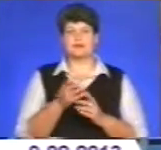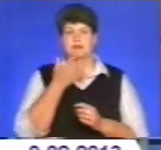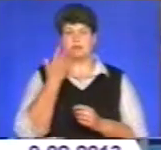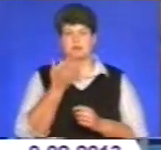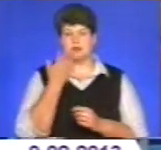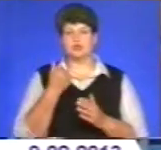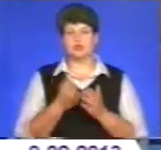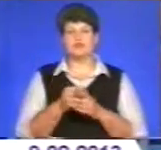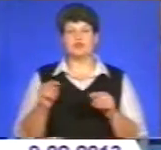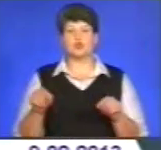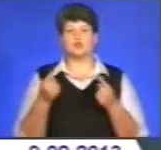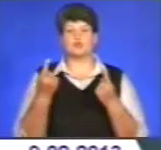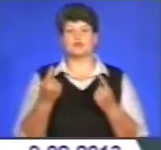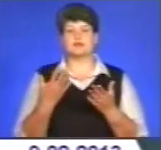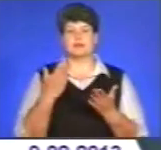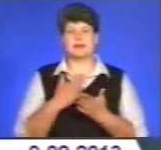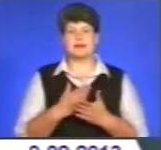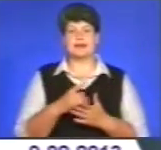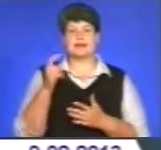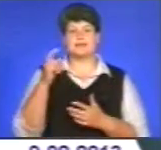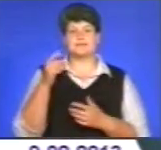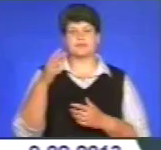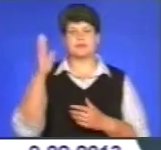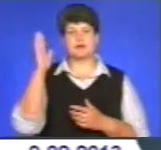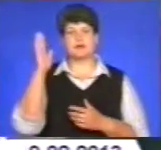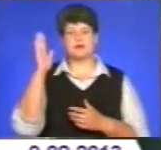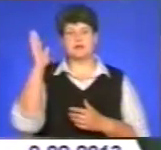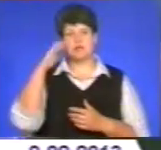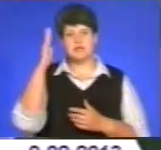До відновлюваних належить також гідроенергетика,